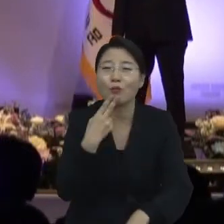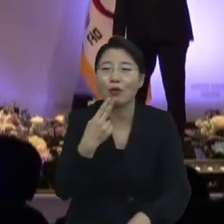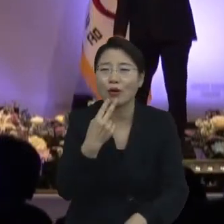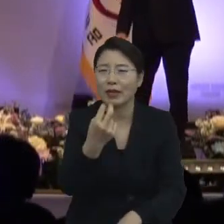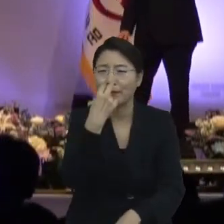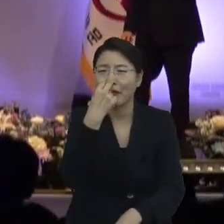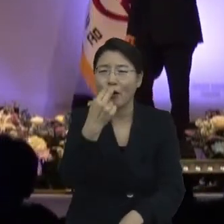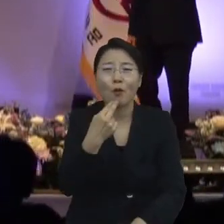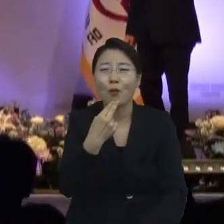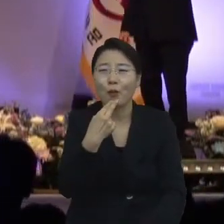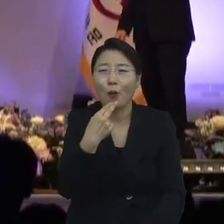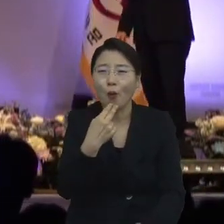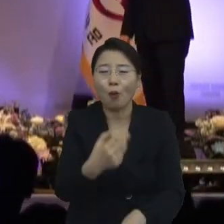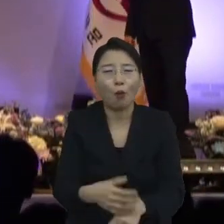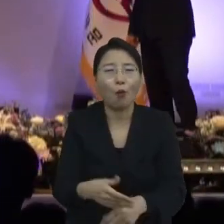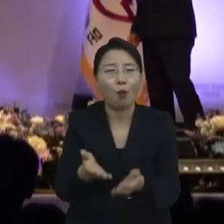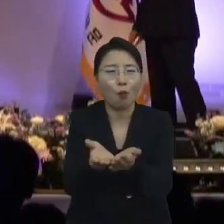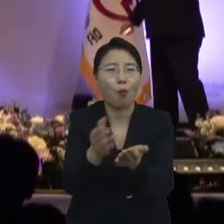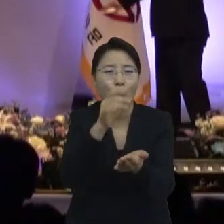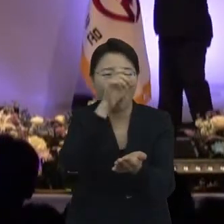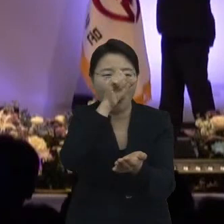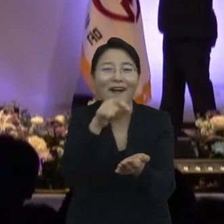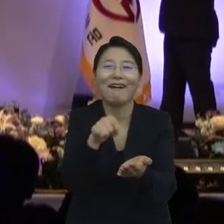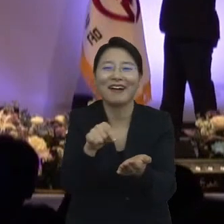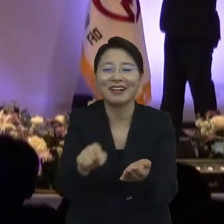기가 막힌 배입니다.